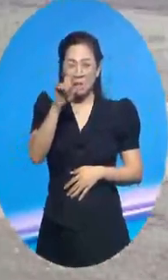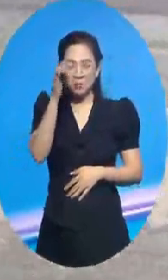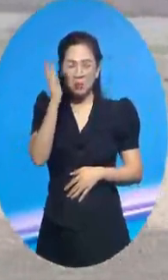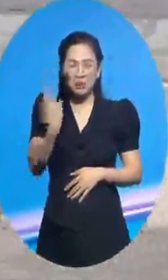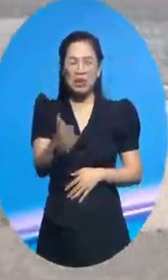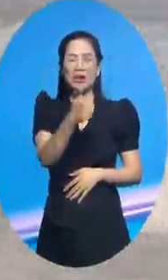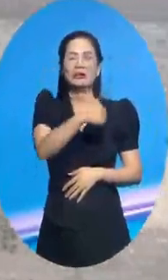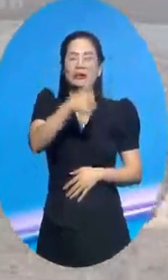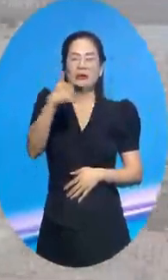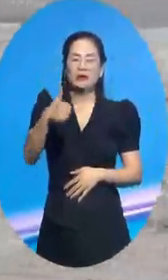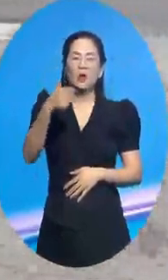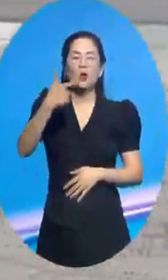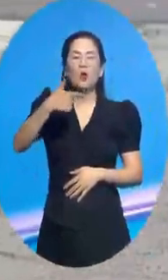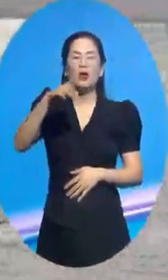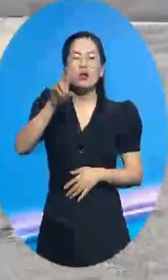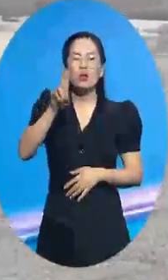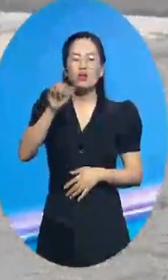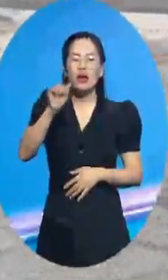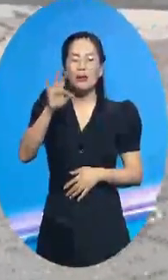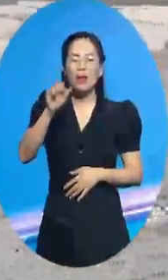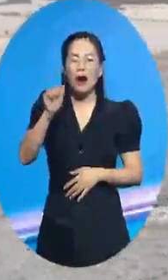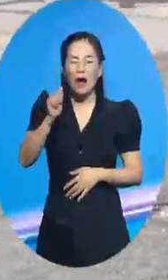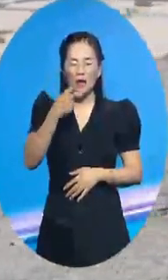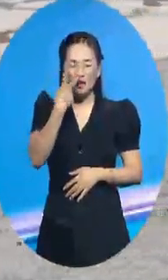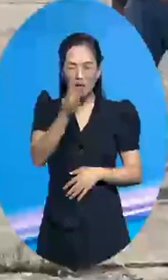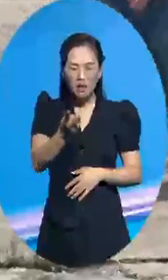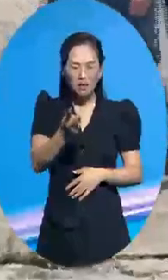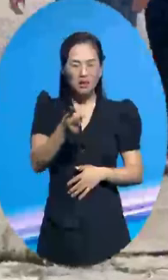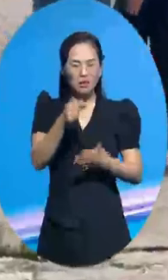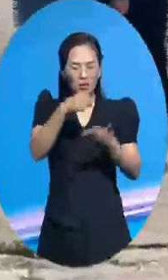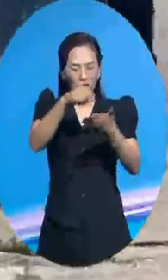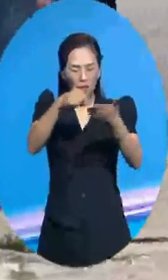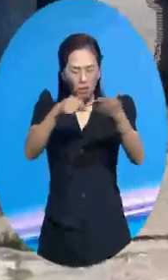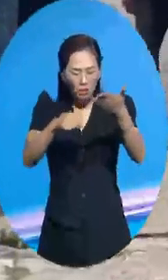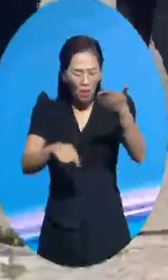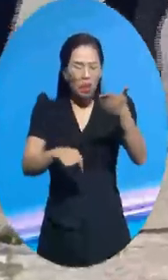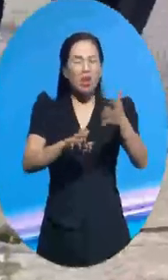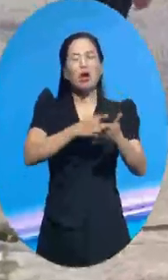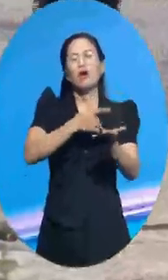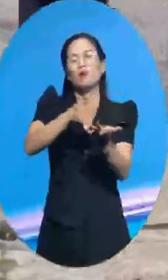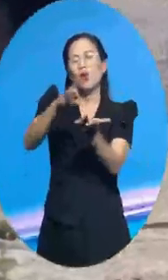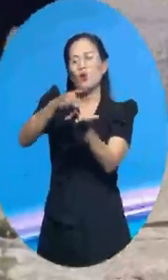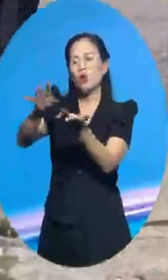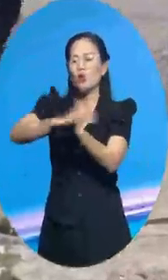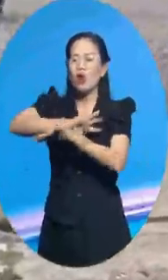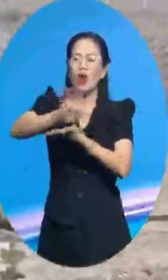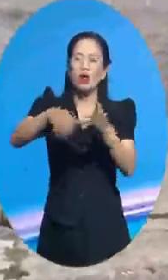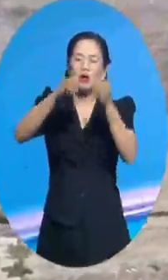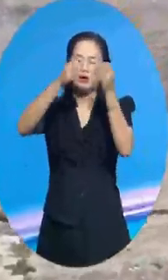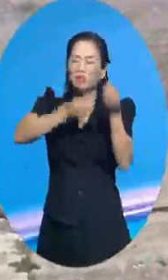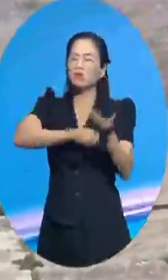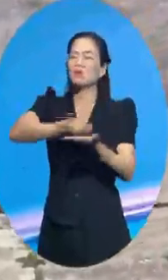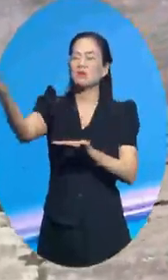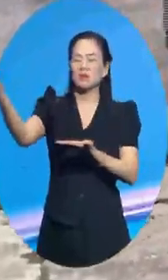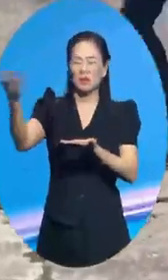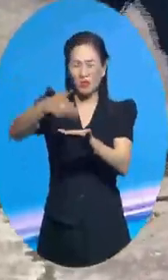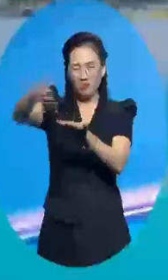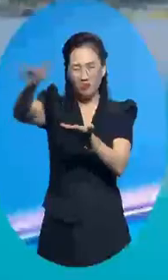61.433 người Guatemala theo điều khoản 42 từ tháng 9 năm 2020 đến tháng 5 năm